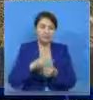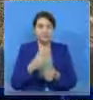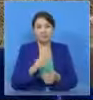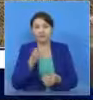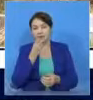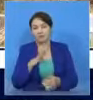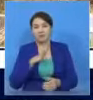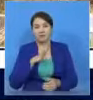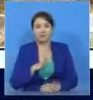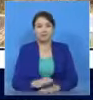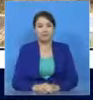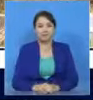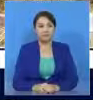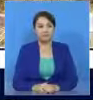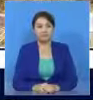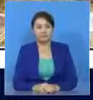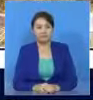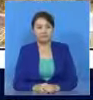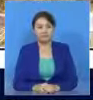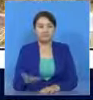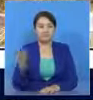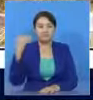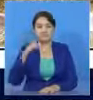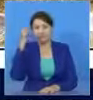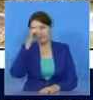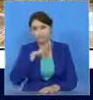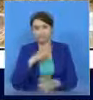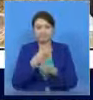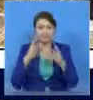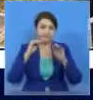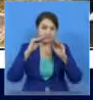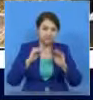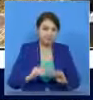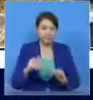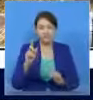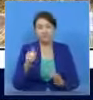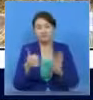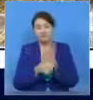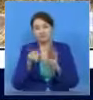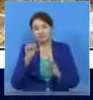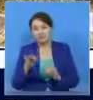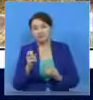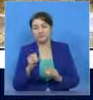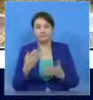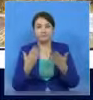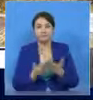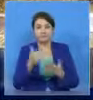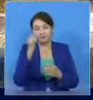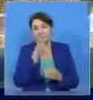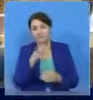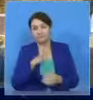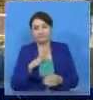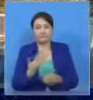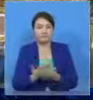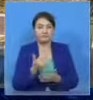был хорошим. В прошлом году наши показатели были низкими – 106 тысяч центнеров. В этом году урожай был хороший. У